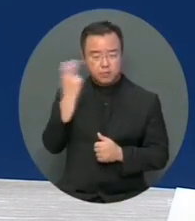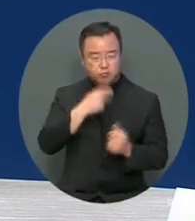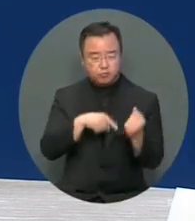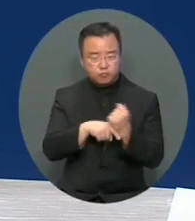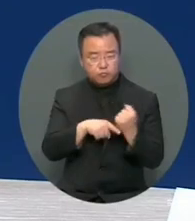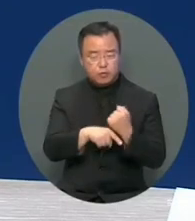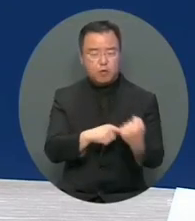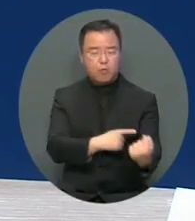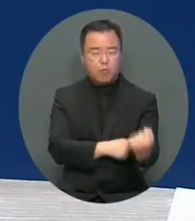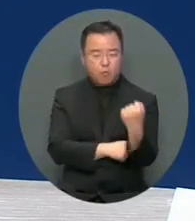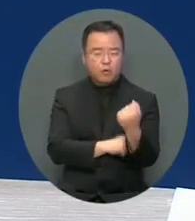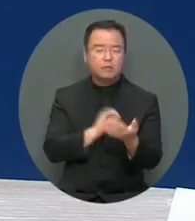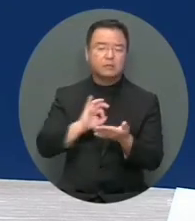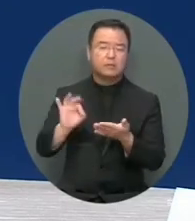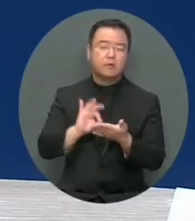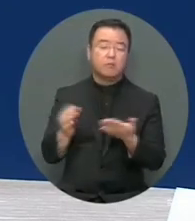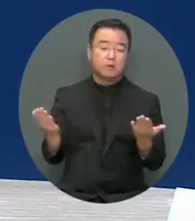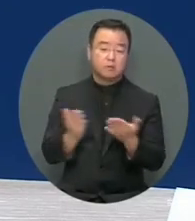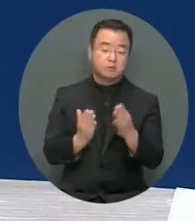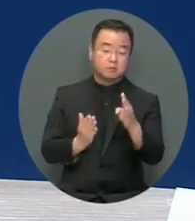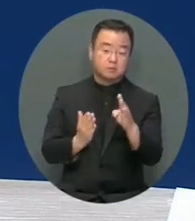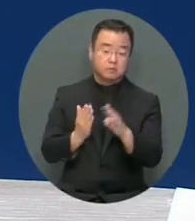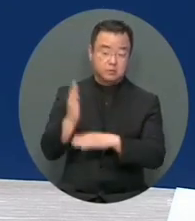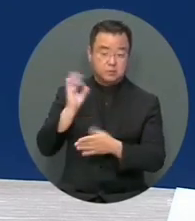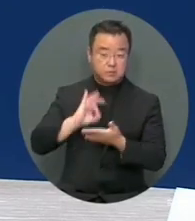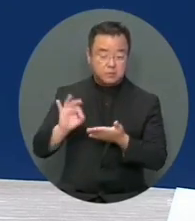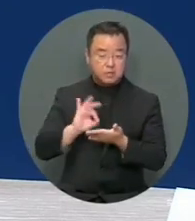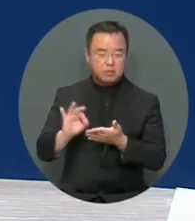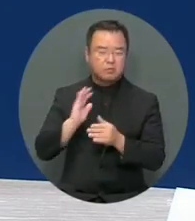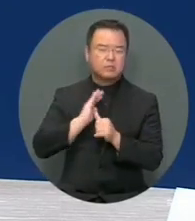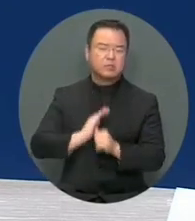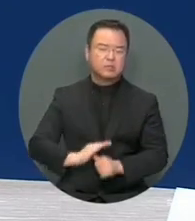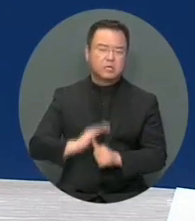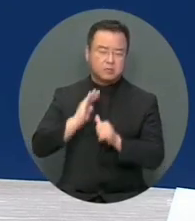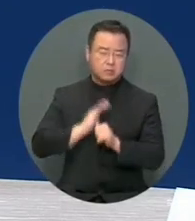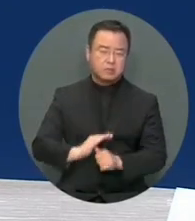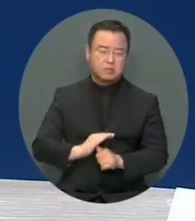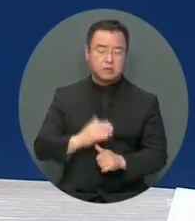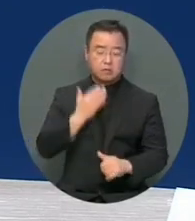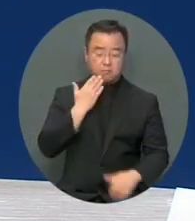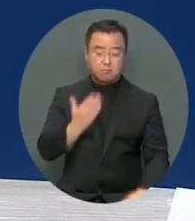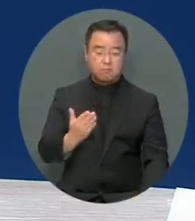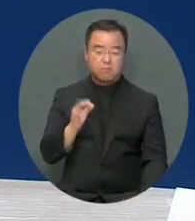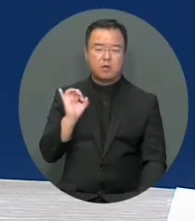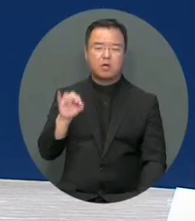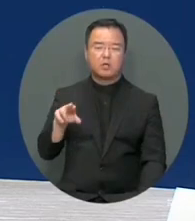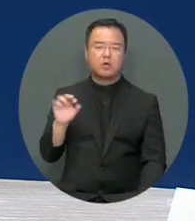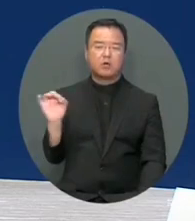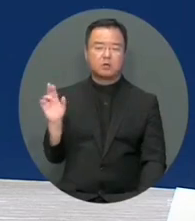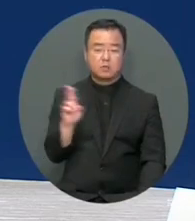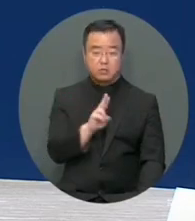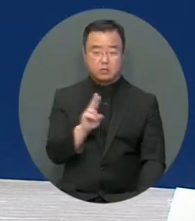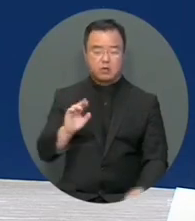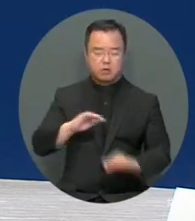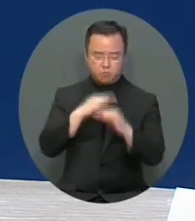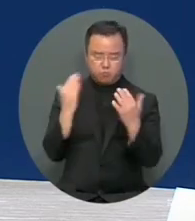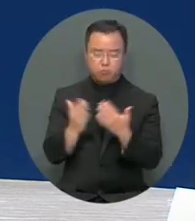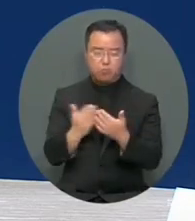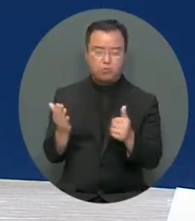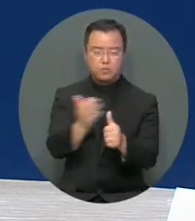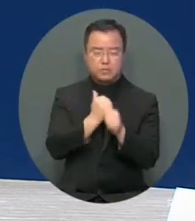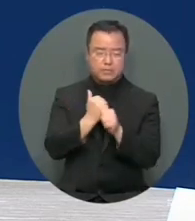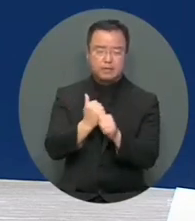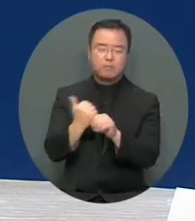행사라든가 이것은 무분별한 남용은 자제하리라고 생각을 해서 그래서 여야가 이제는 불체포